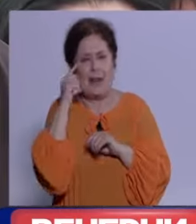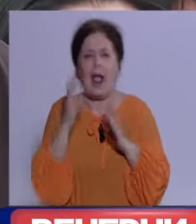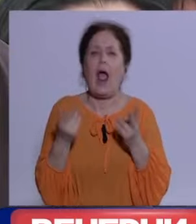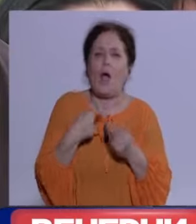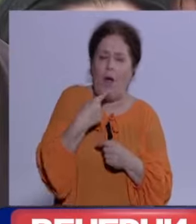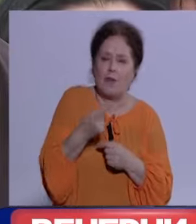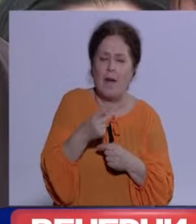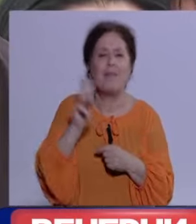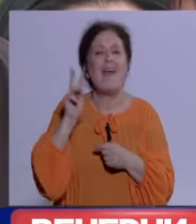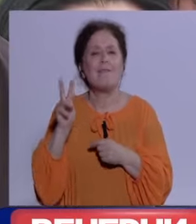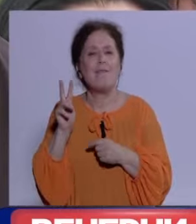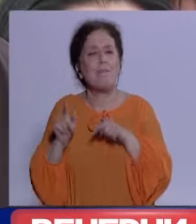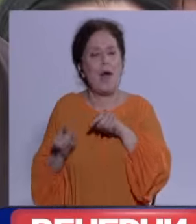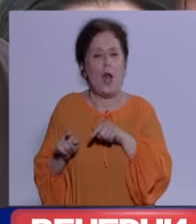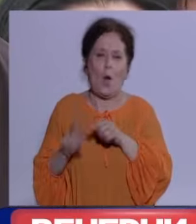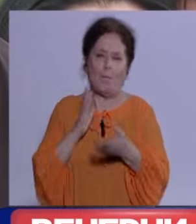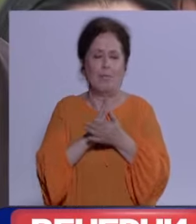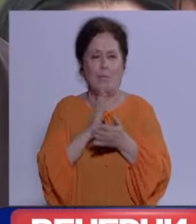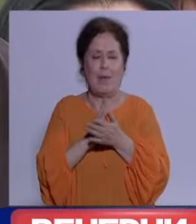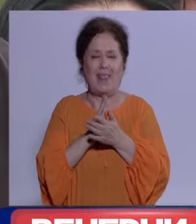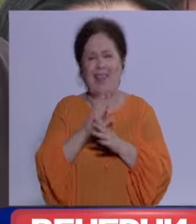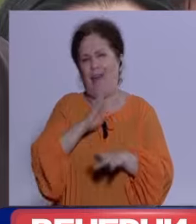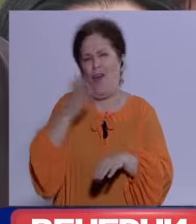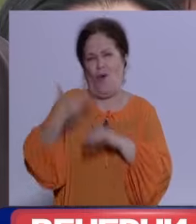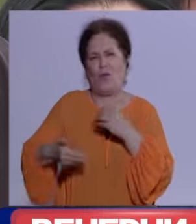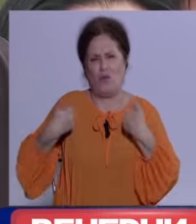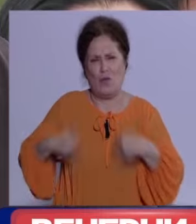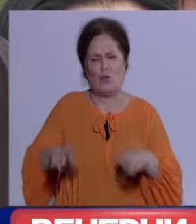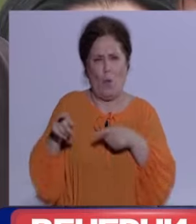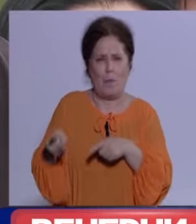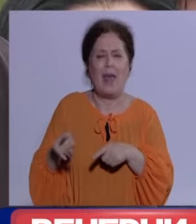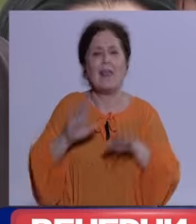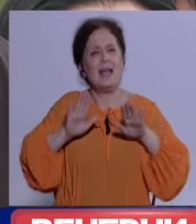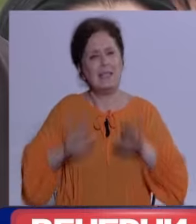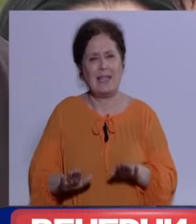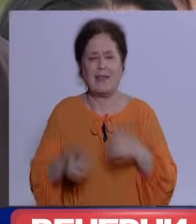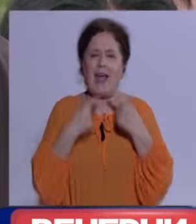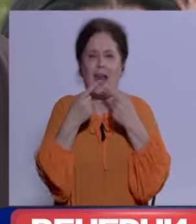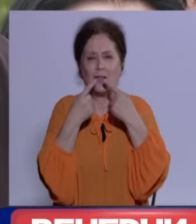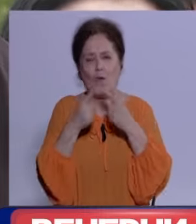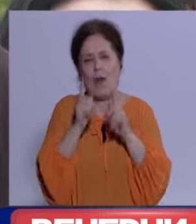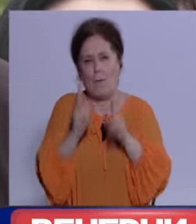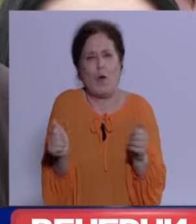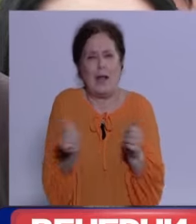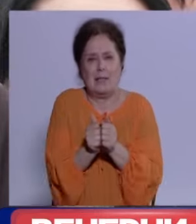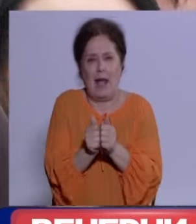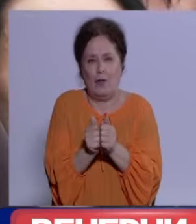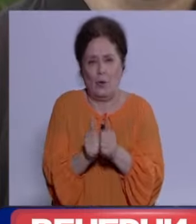кажа, дека ВМРО ДПМН ќе биде пред свршен чин да седне да разговара со нив.